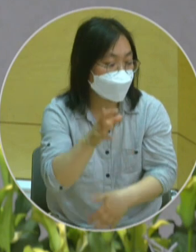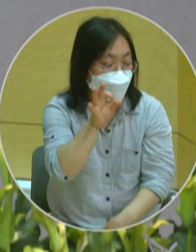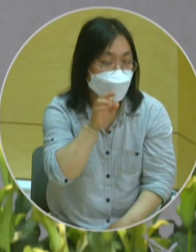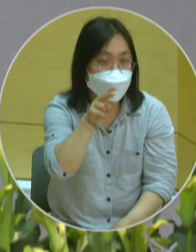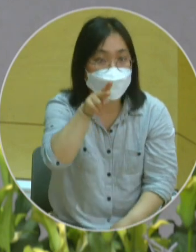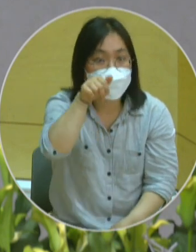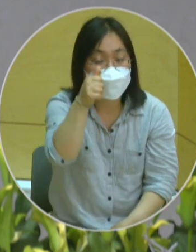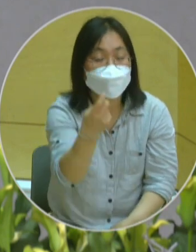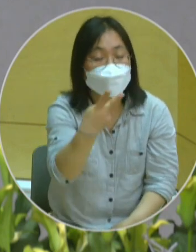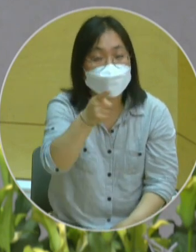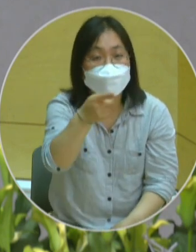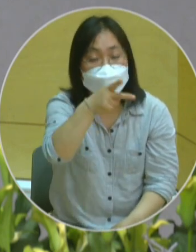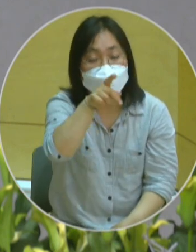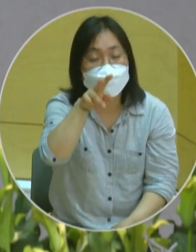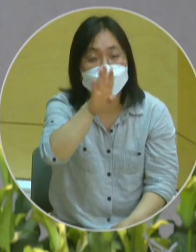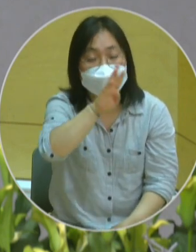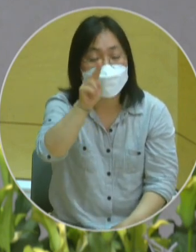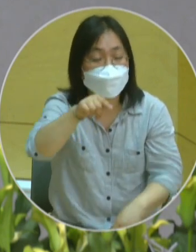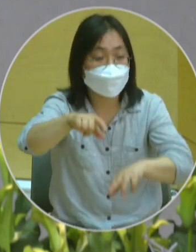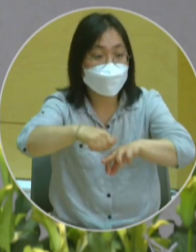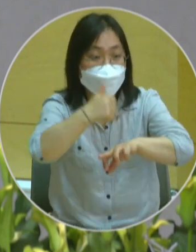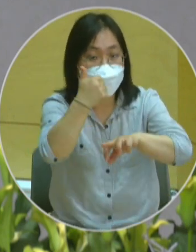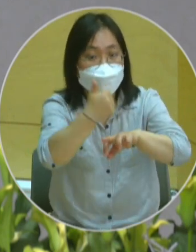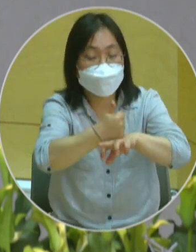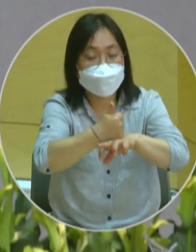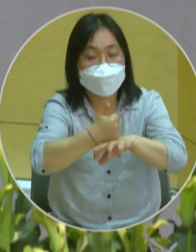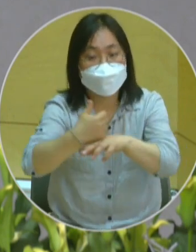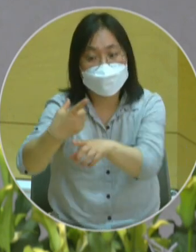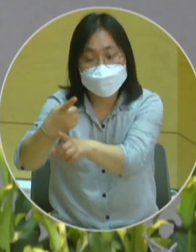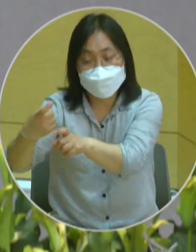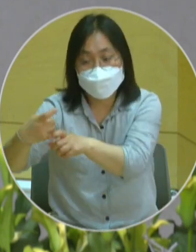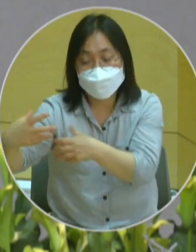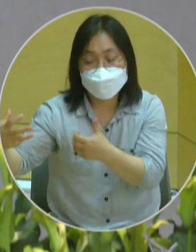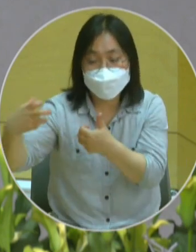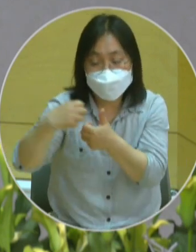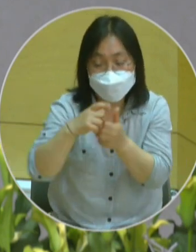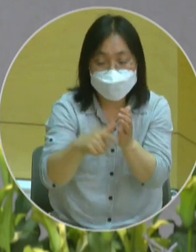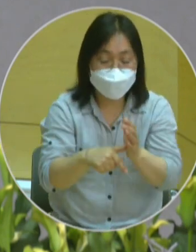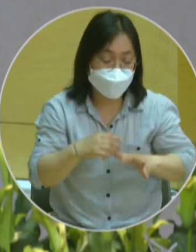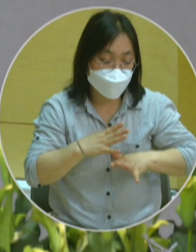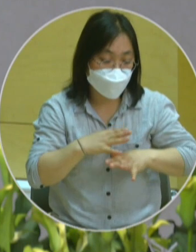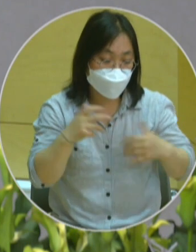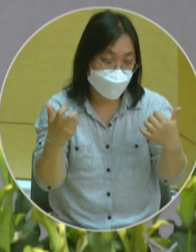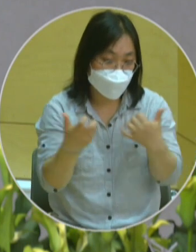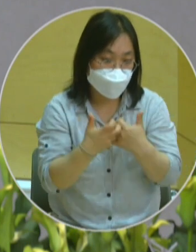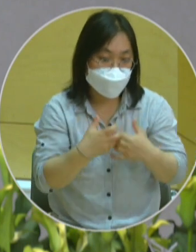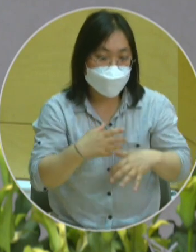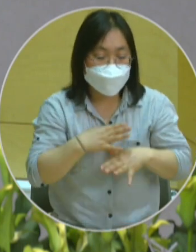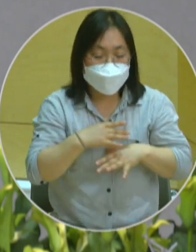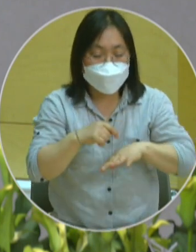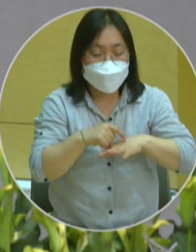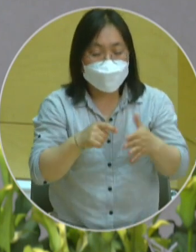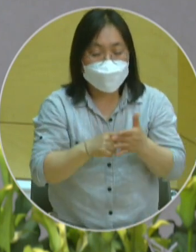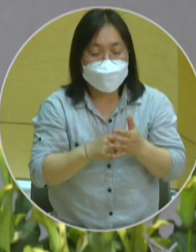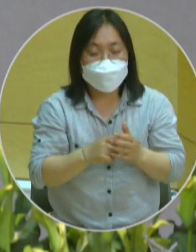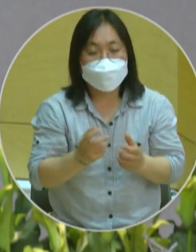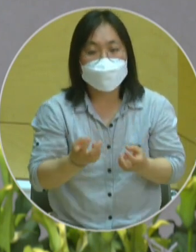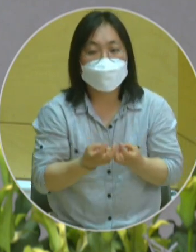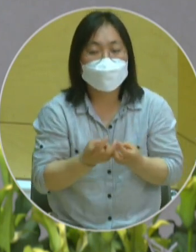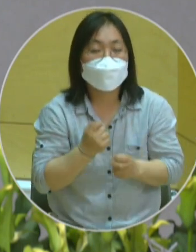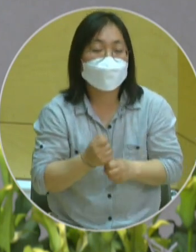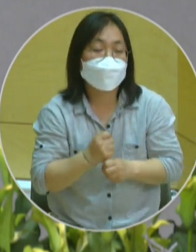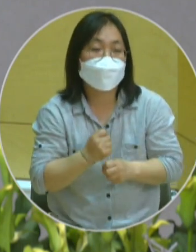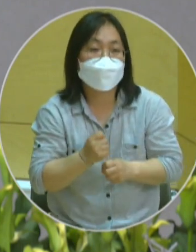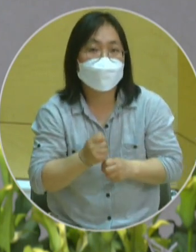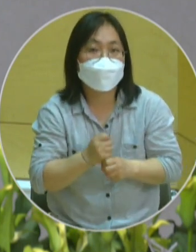왕이 모압 자손과 암몬 자손이 공격해 올 때 두려움이 가득했습니다. 그 두려움을 어떻게 주체할 길이 없었습니다. 그래서